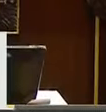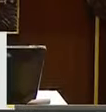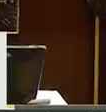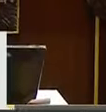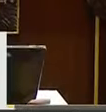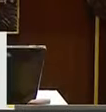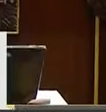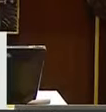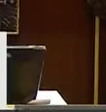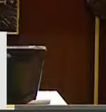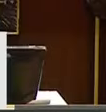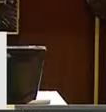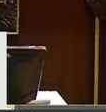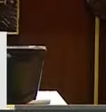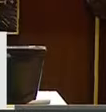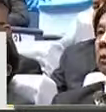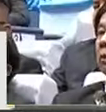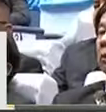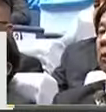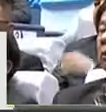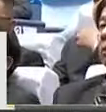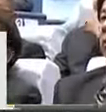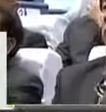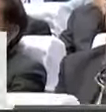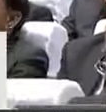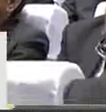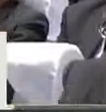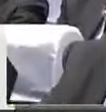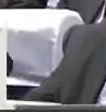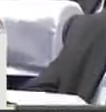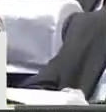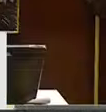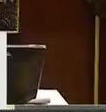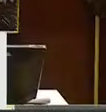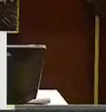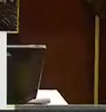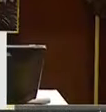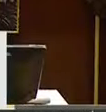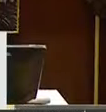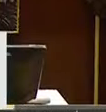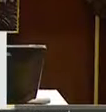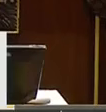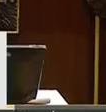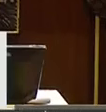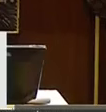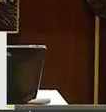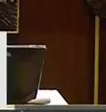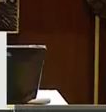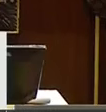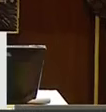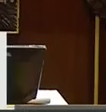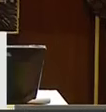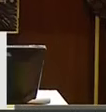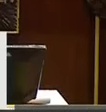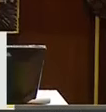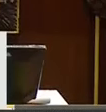ชัยสิริ พลเอกประยุทธ์จันทร์โอชาครับ 103นายเจนวิทย์ไกรศิลป ์ธนา